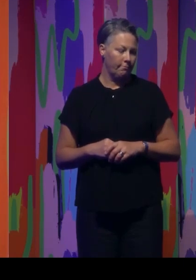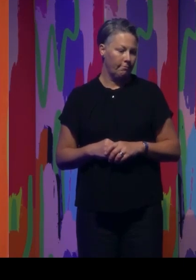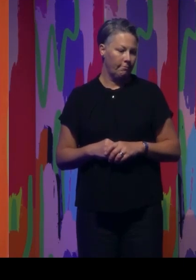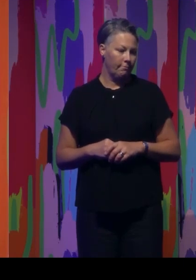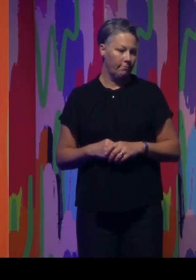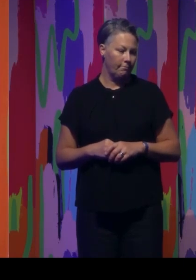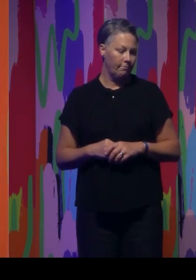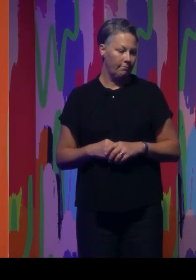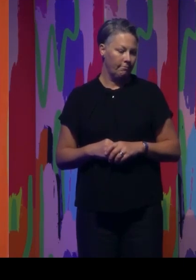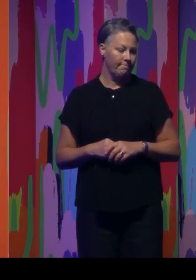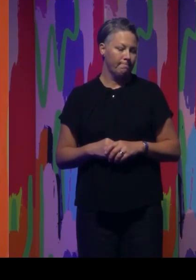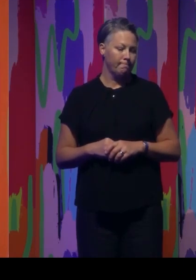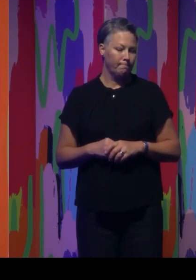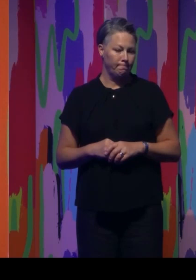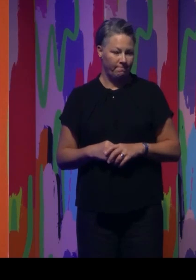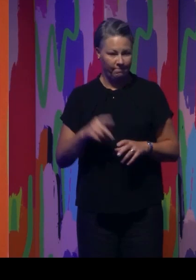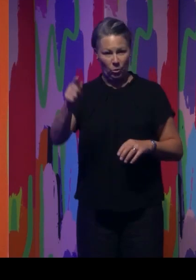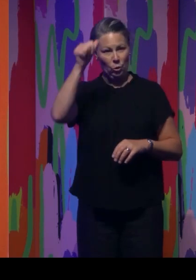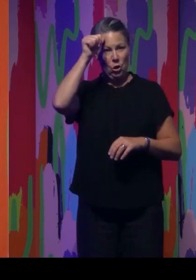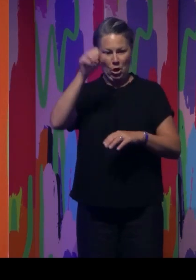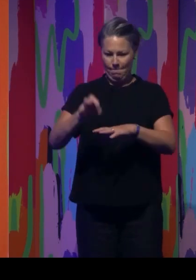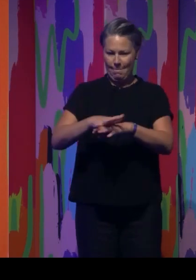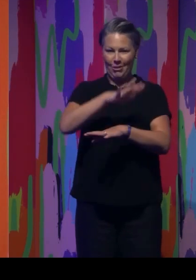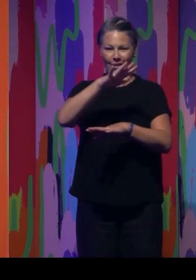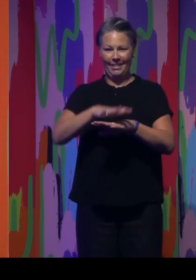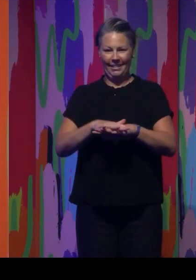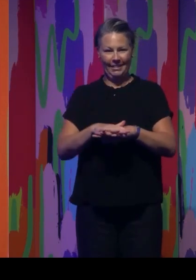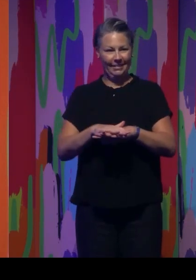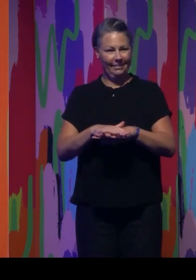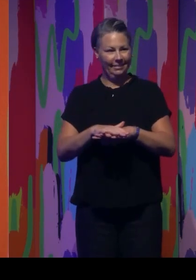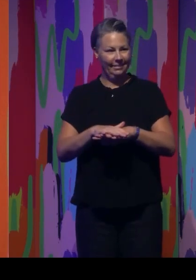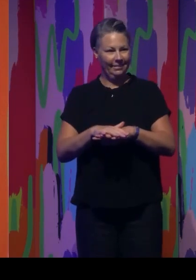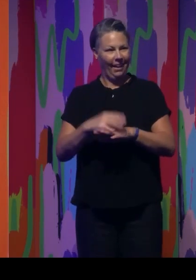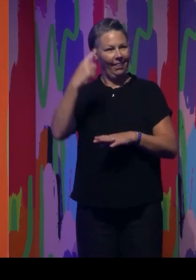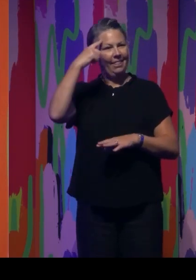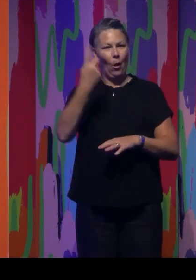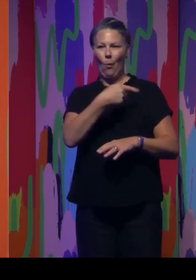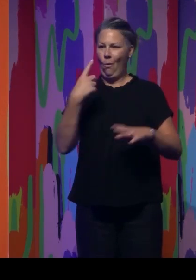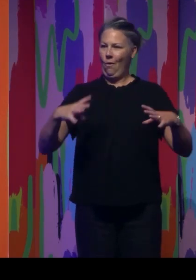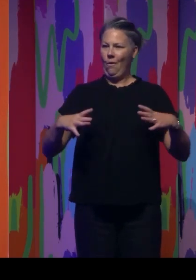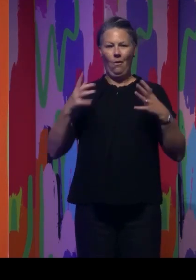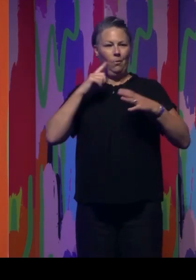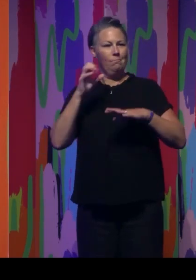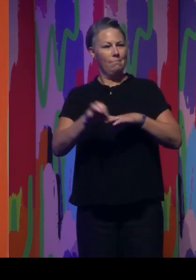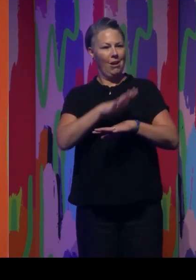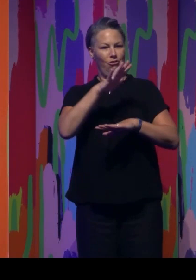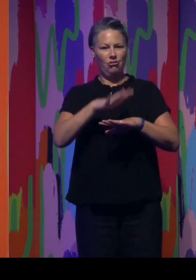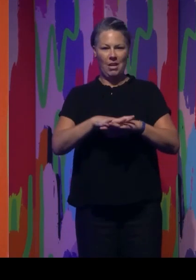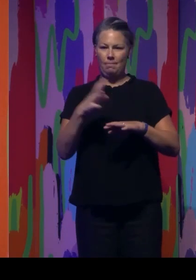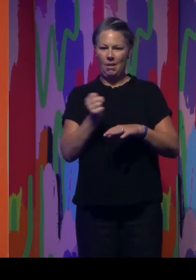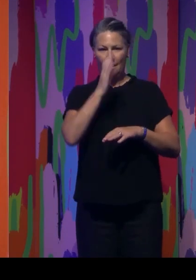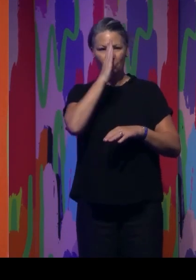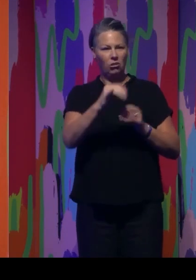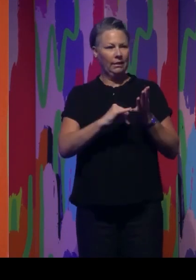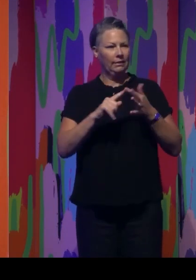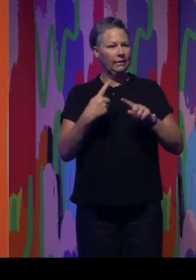ন্যাচারালি এভরিওয়ান ফিলস গেটিং ম্যারিড ইজ এ অটোমেটিক কনসেন্ট ফর হ্যাভিং এ সেক্সুয়াল